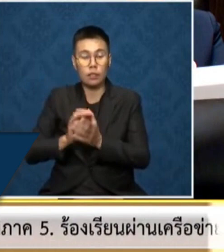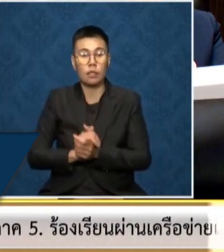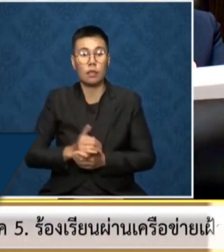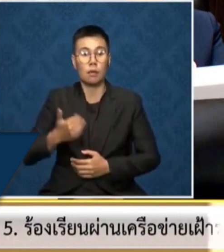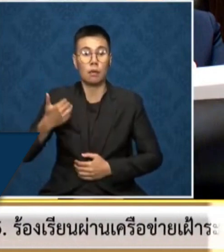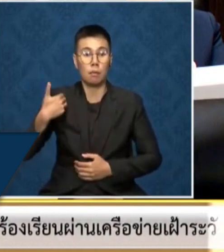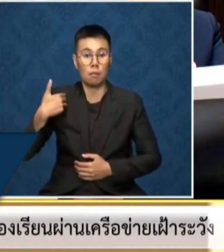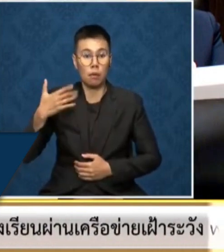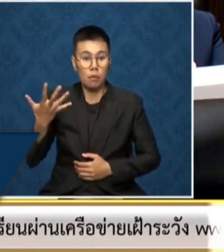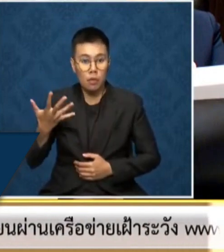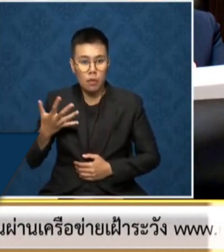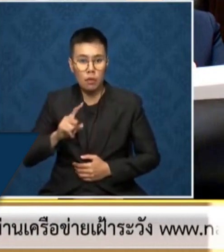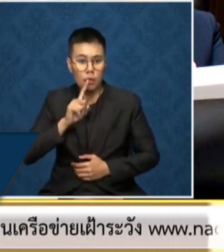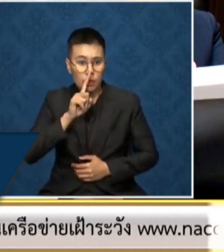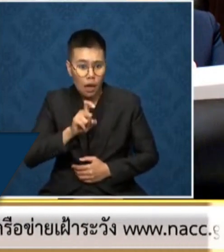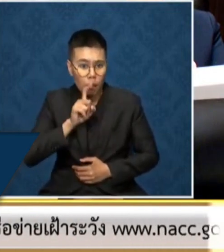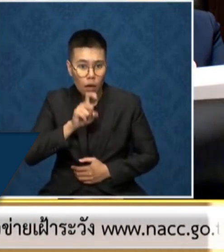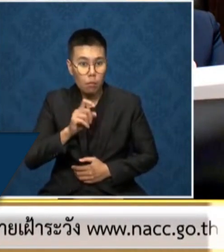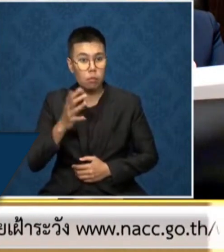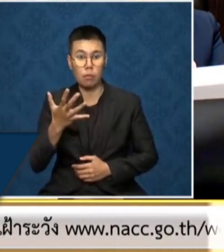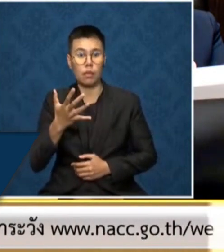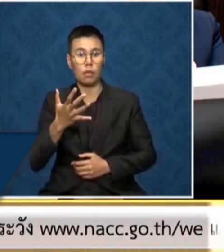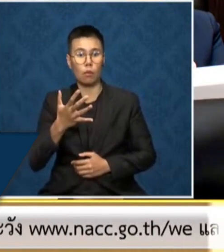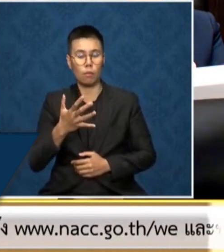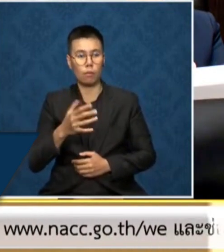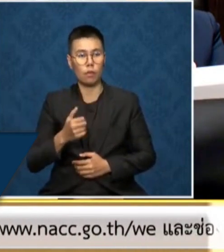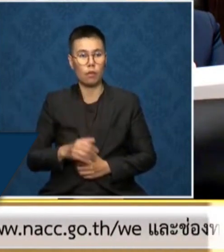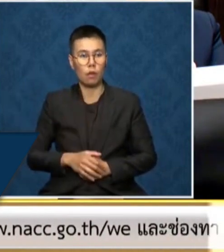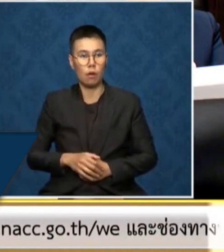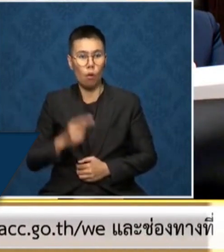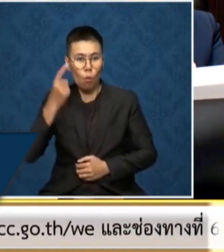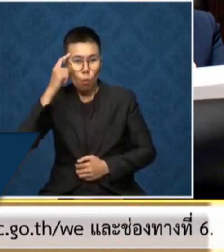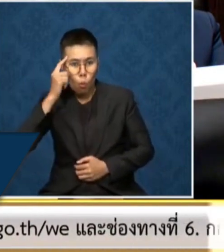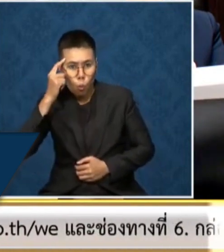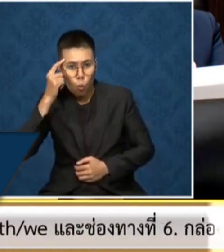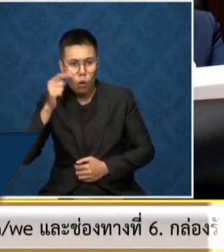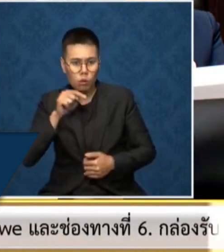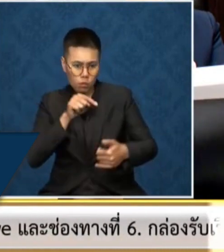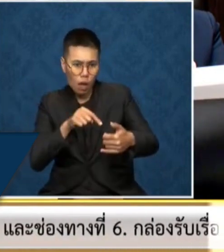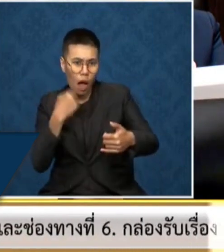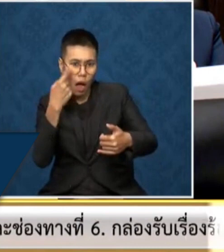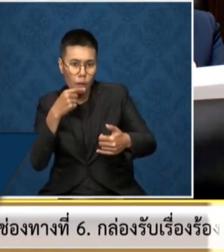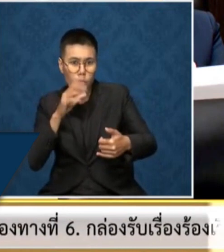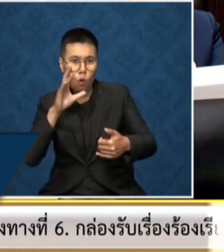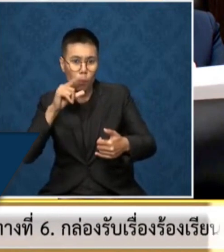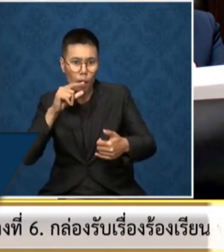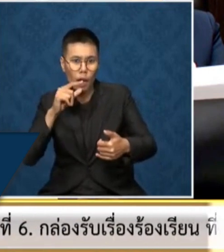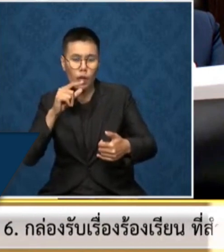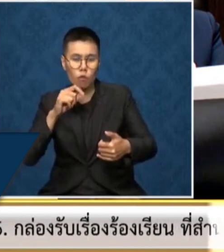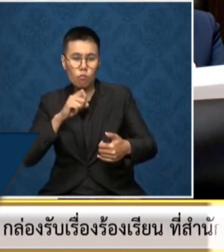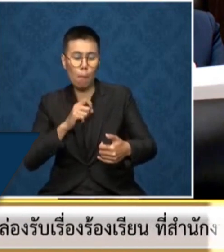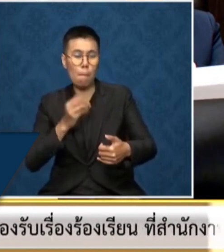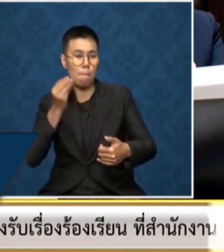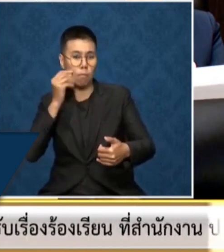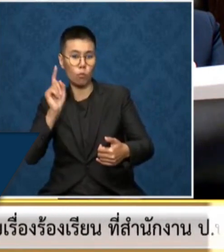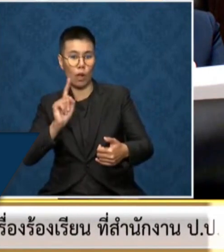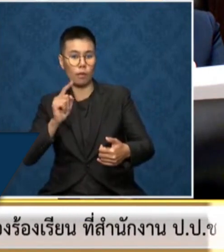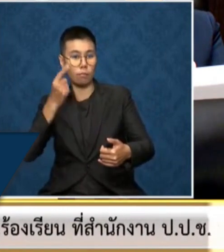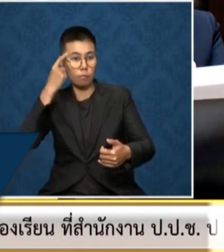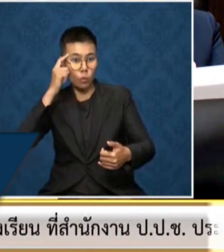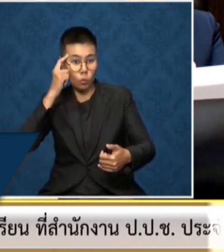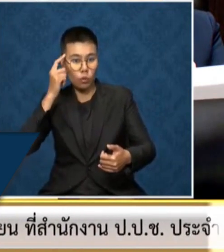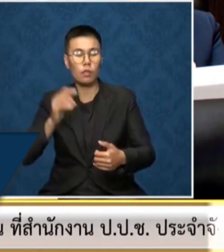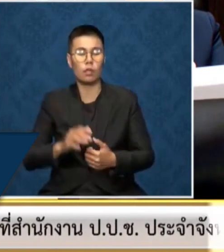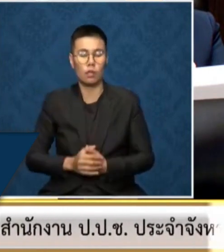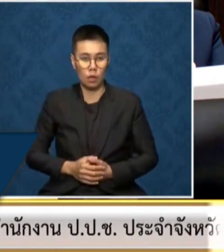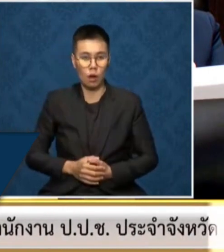โดยยงไม่มการสอบสวน โดยยงไมมการสอบพอเทจริโดยยงไม่รู้ด้ซ้ำวเขาคอใครอย่างไร พ่อแเขาอยู่ที่ไหนแล้วเพราะ